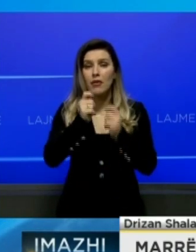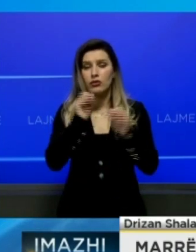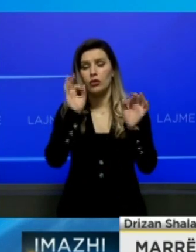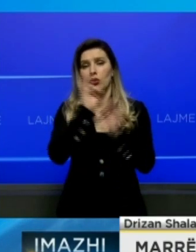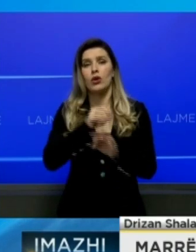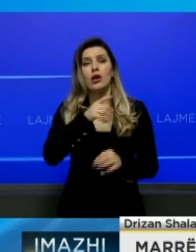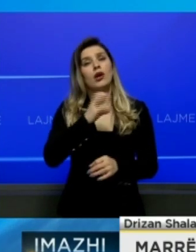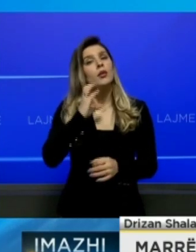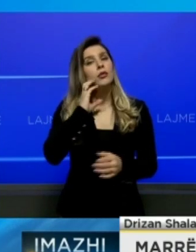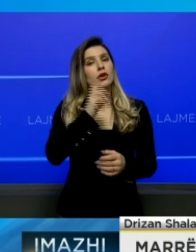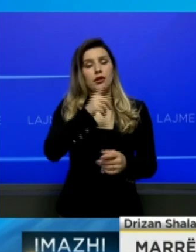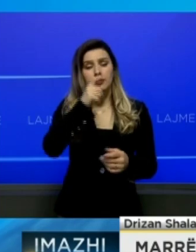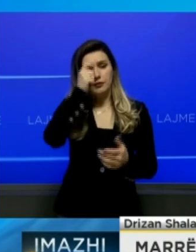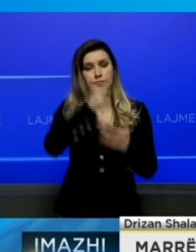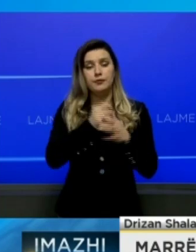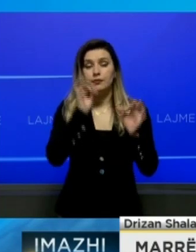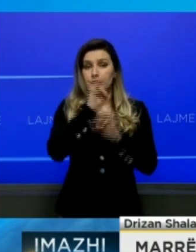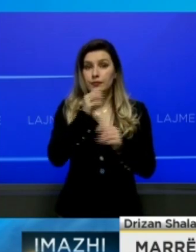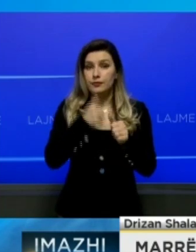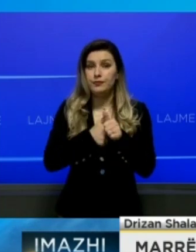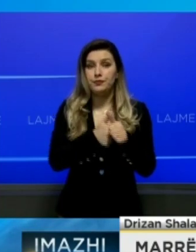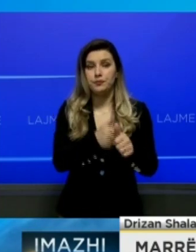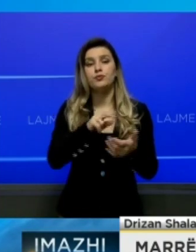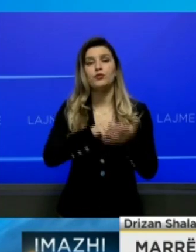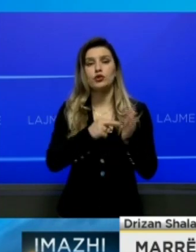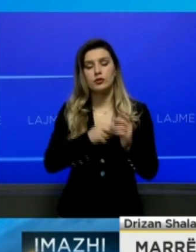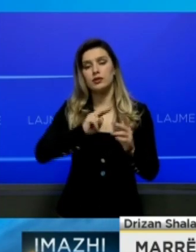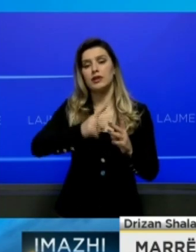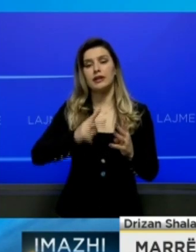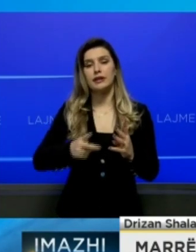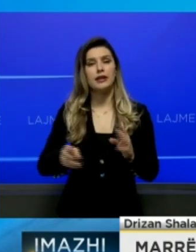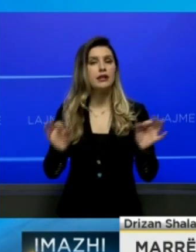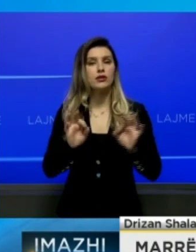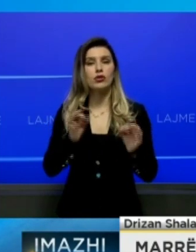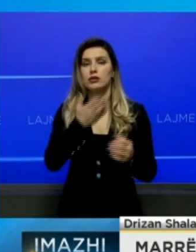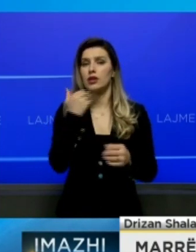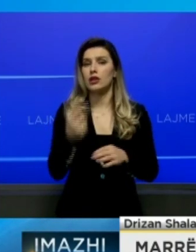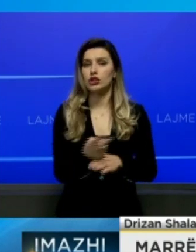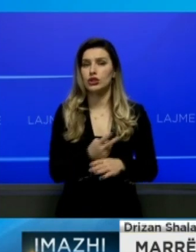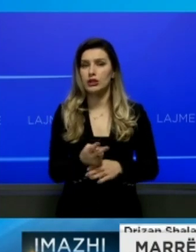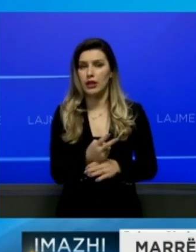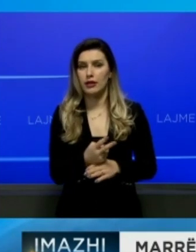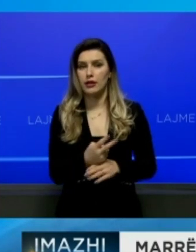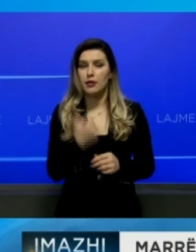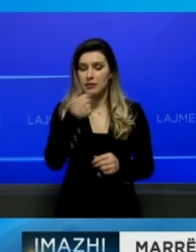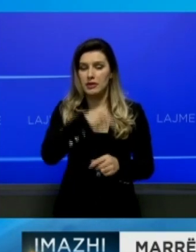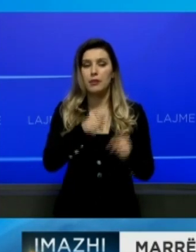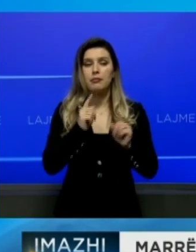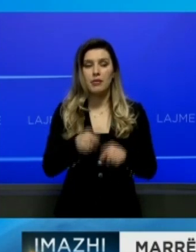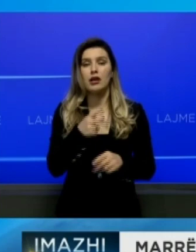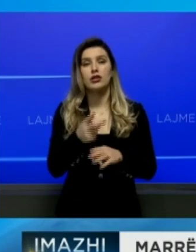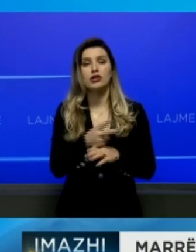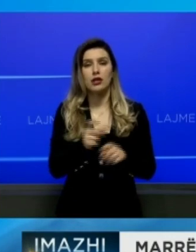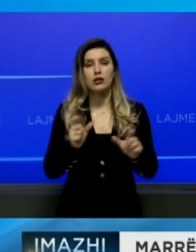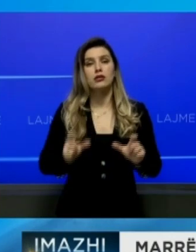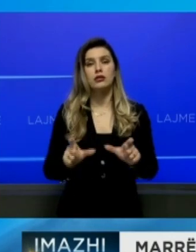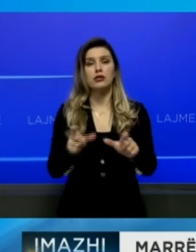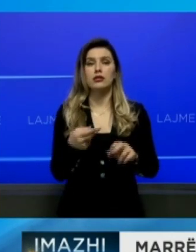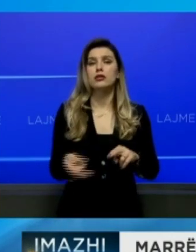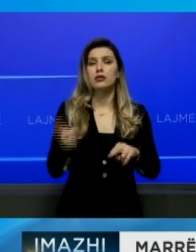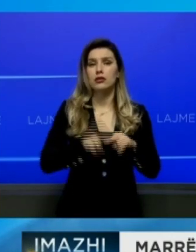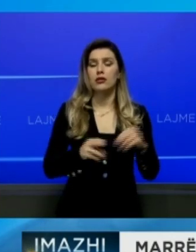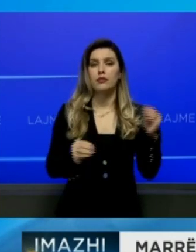Bruxelles, kjo do të shkaktoj një të lashe në aspektin sigurisë, sepse do të dëtëron një organet të sigurisë të ndërmonin veprime konkrete se